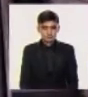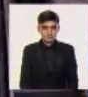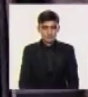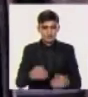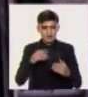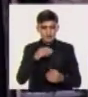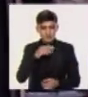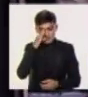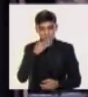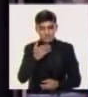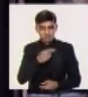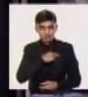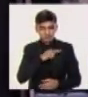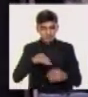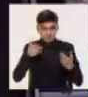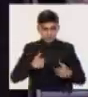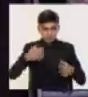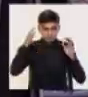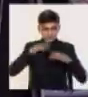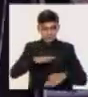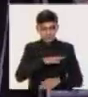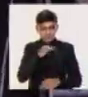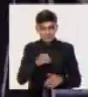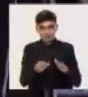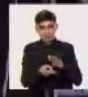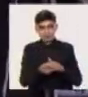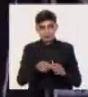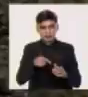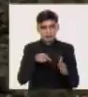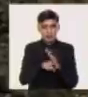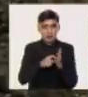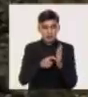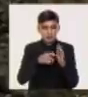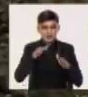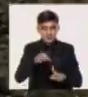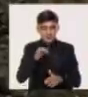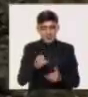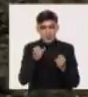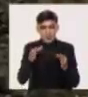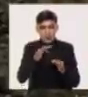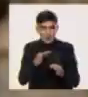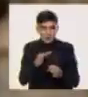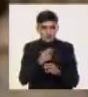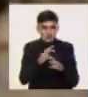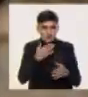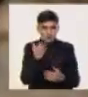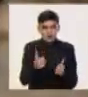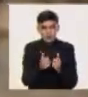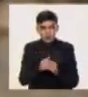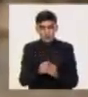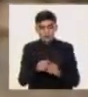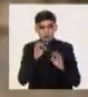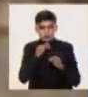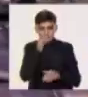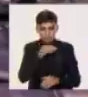А труп отца с трудом удалось найти под завалами на пороге прихожей комнаты. Ничего плохого о семье соседи сказать не могут.